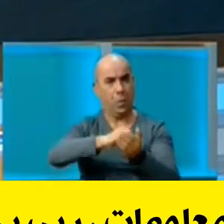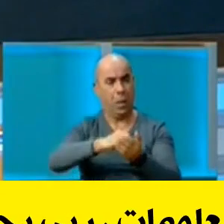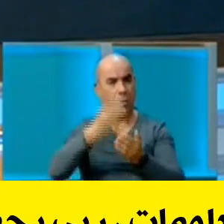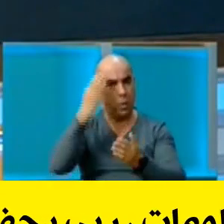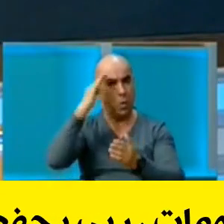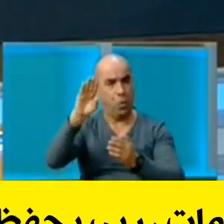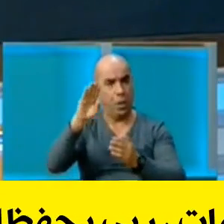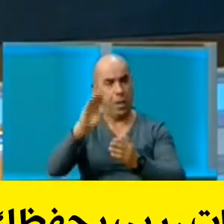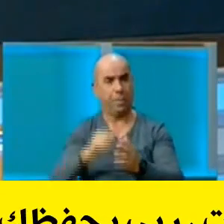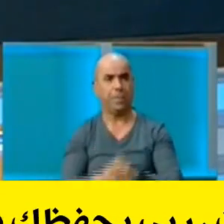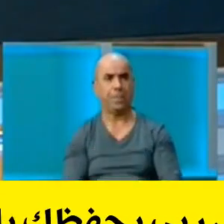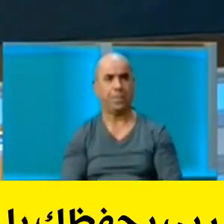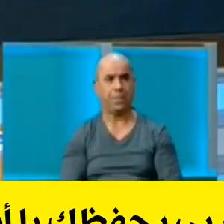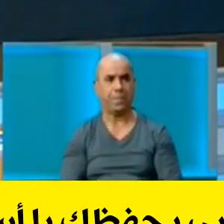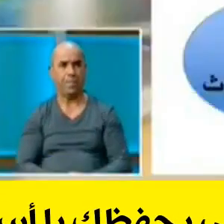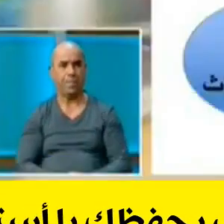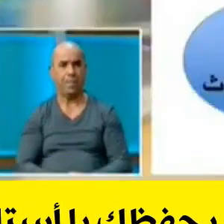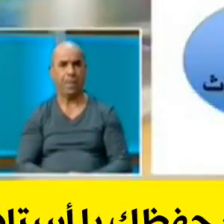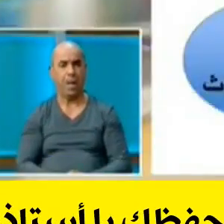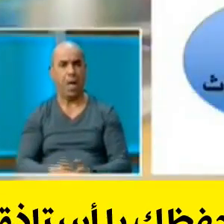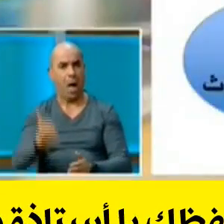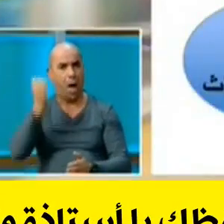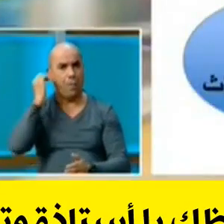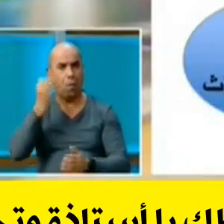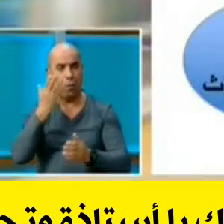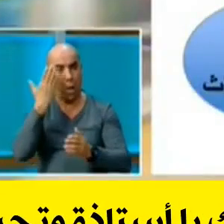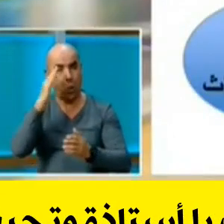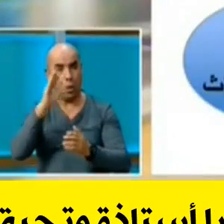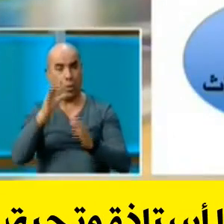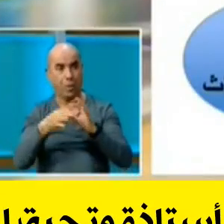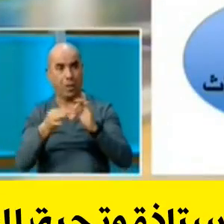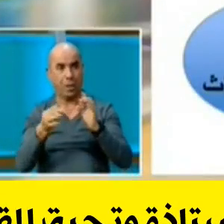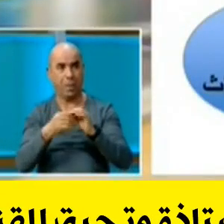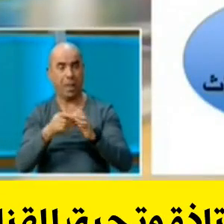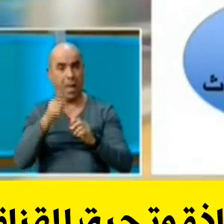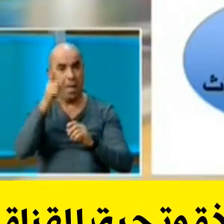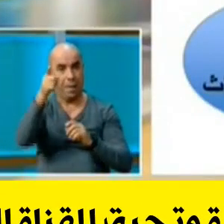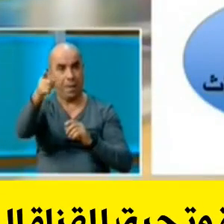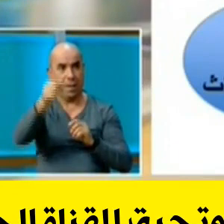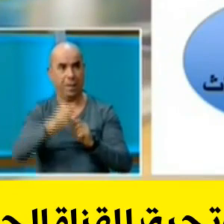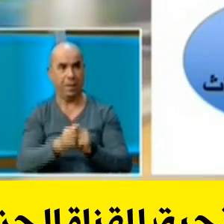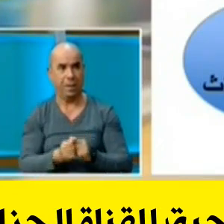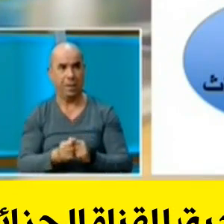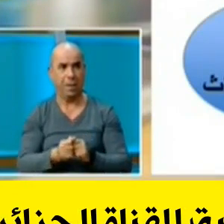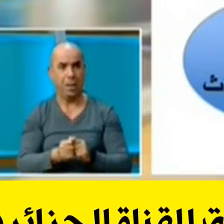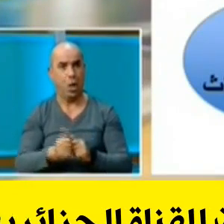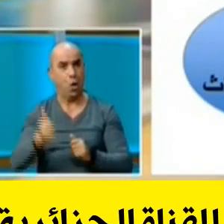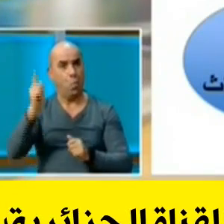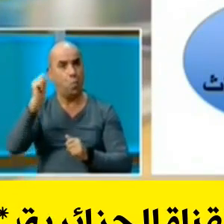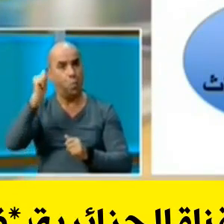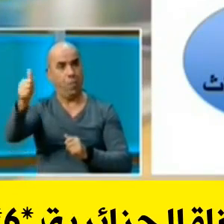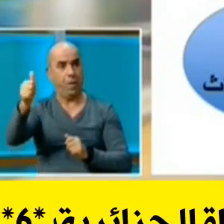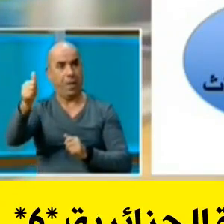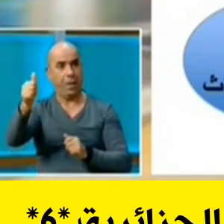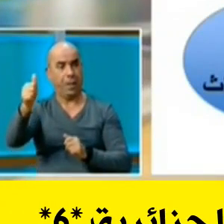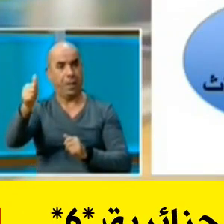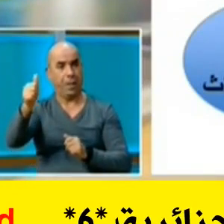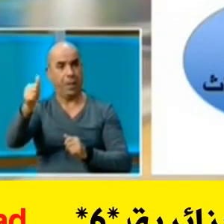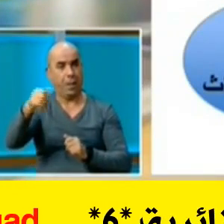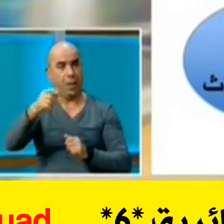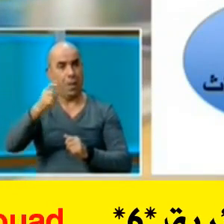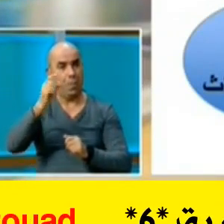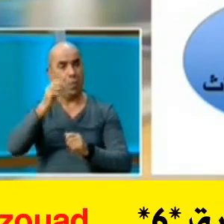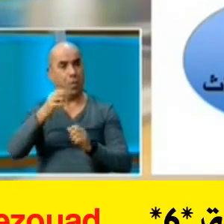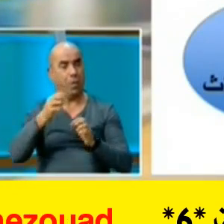تعرفتم عليها فيما سبق. نبدأ بالذي، للمفرد المذكر، يقابلها